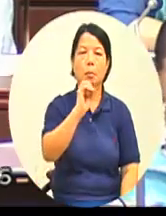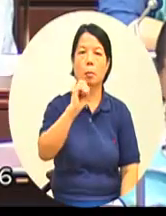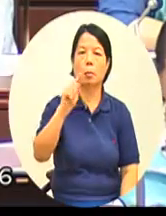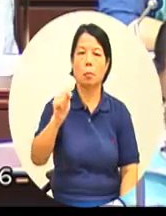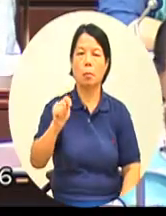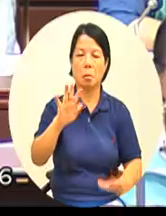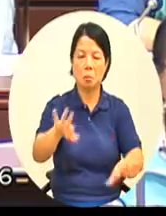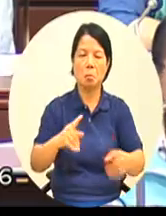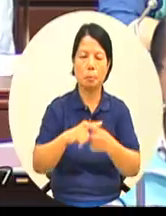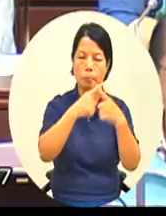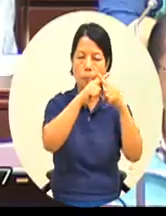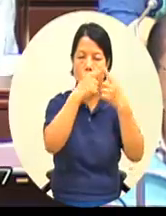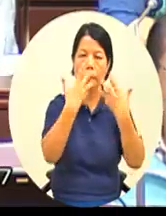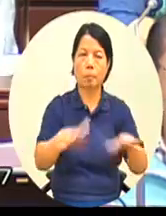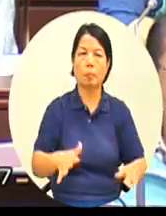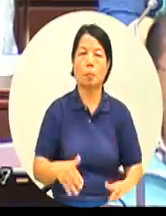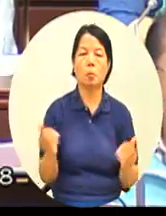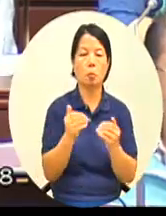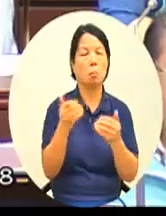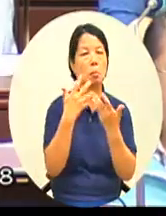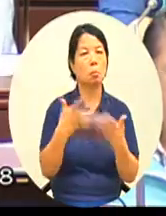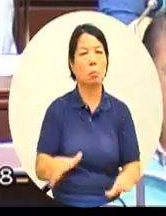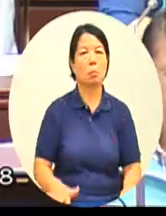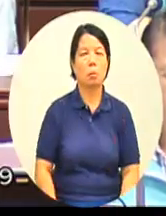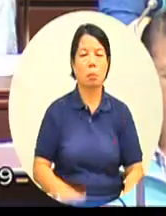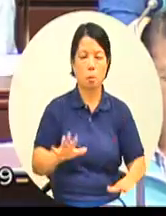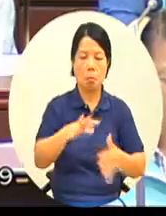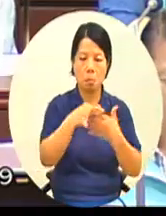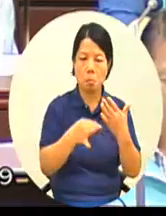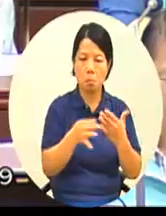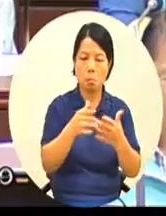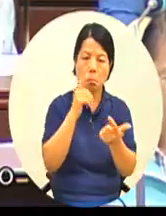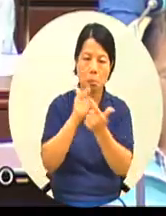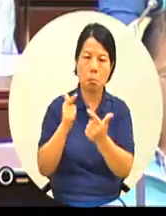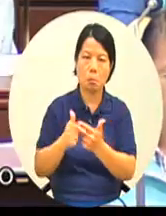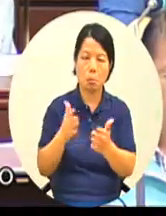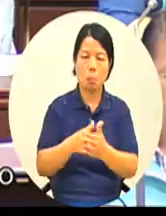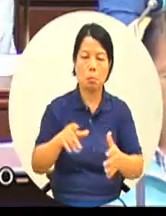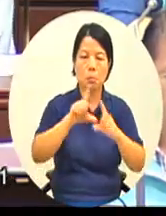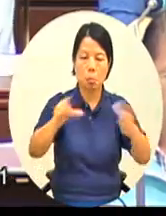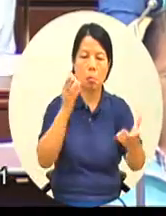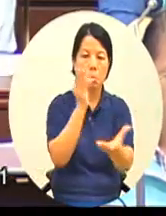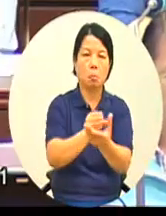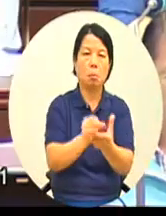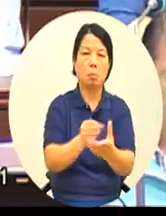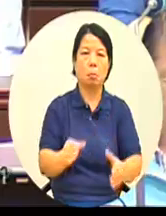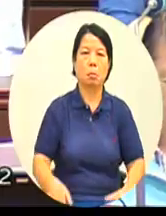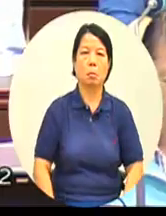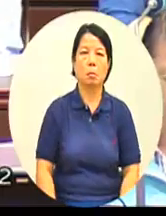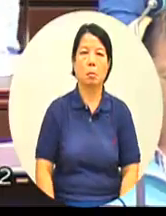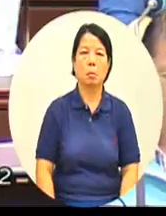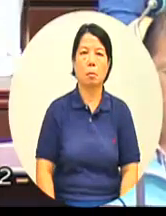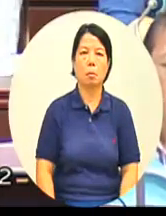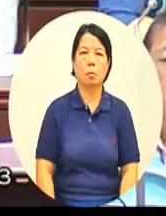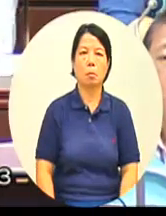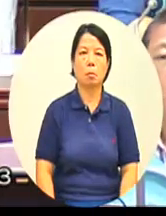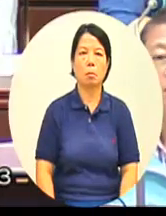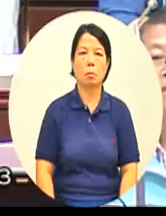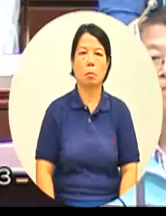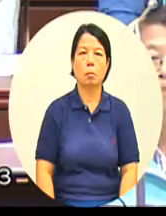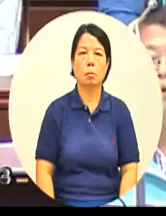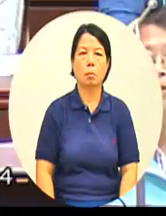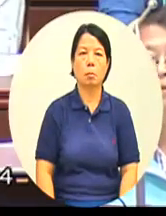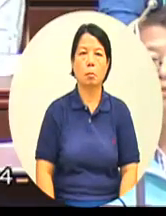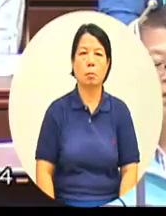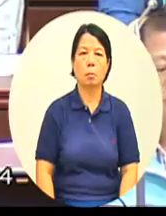还蛮多的，所以其实现在有条件做这样子大投资的， 没有办法朝 OT 的方向嘛，哈，这个政府没有那么多